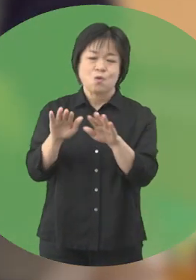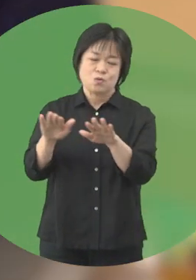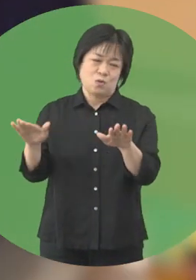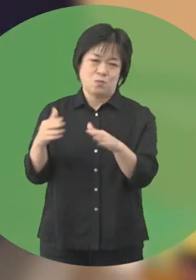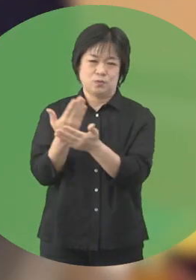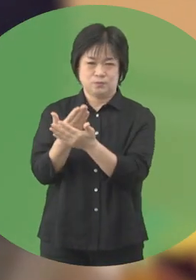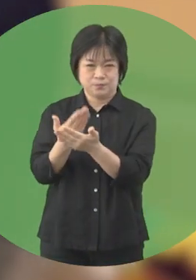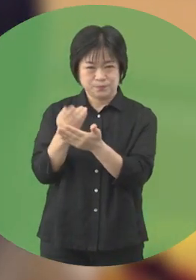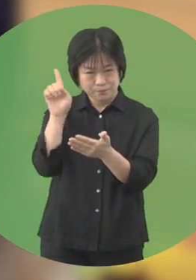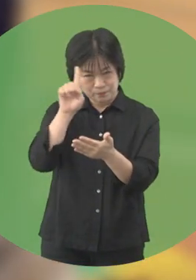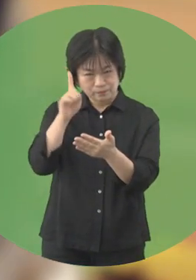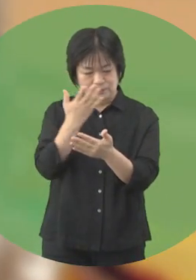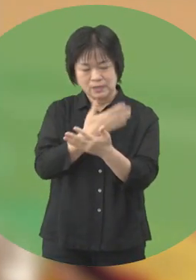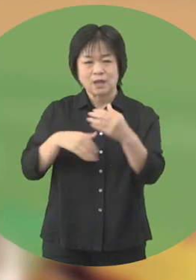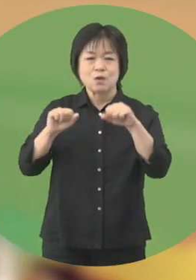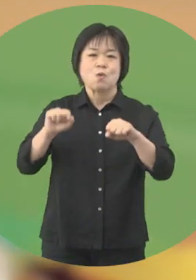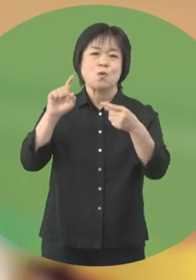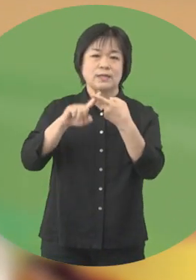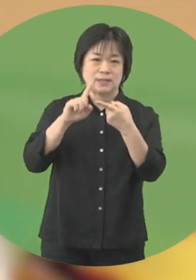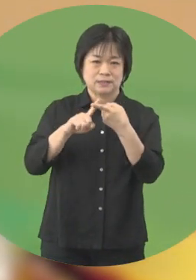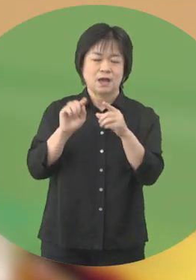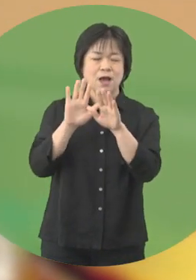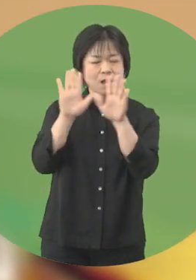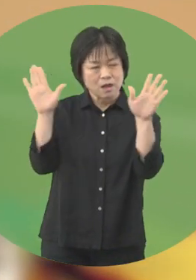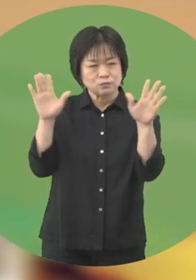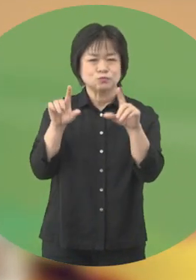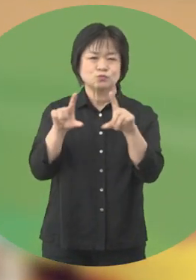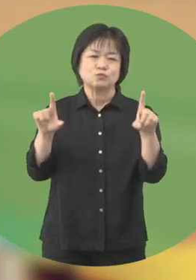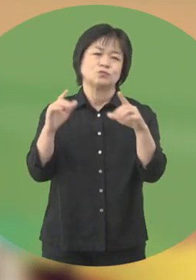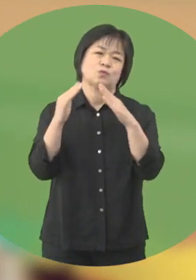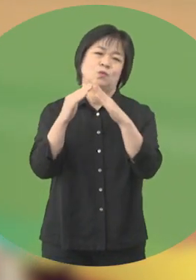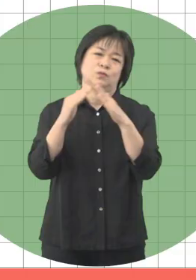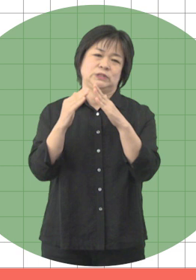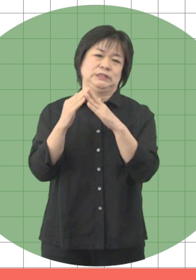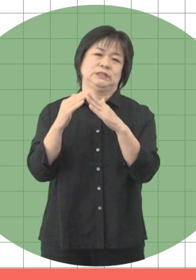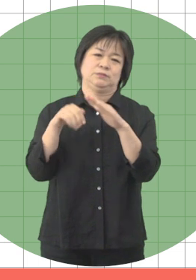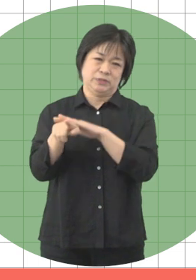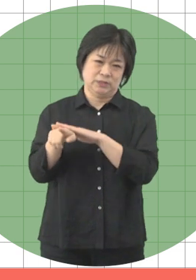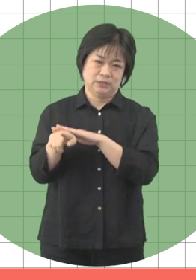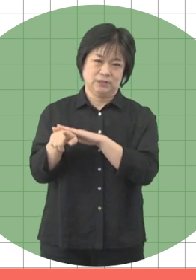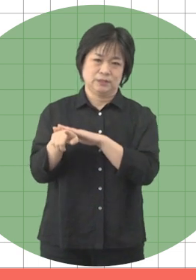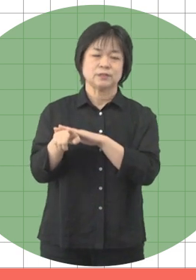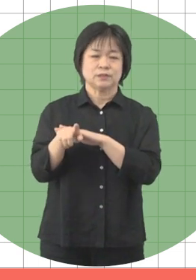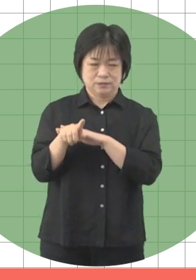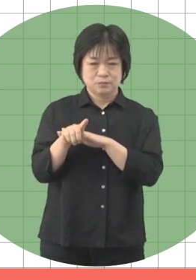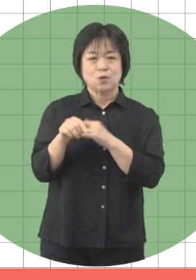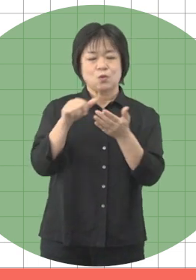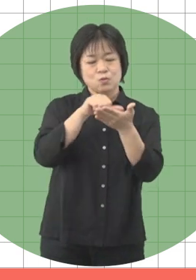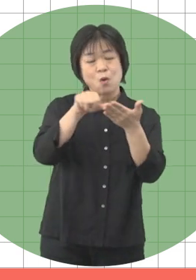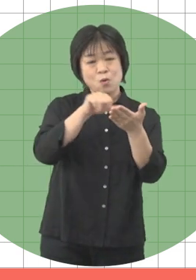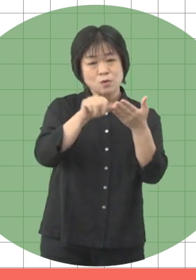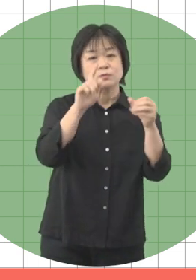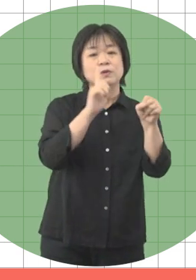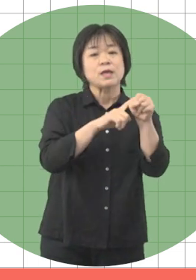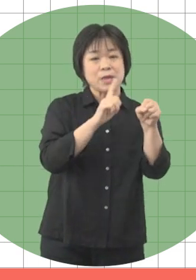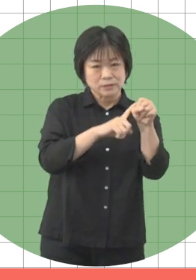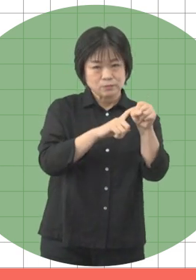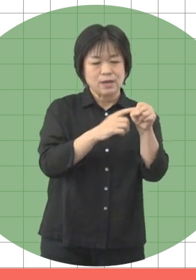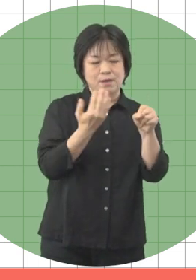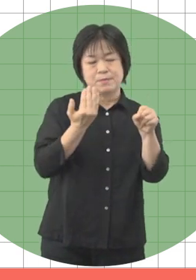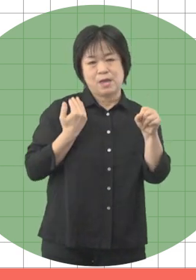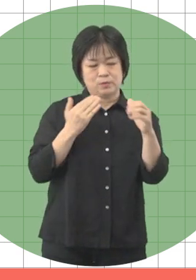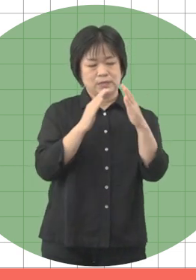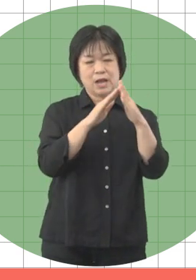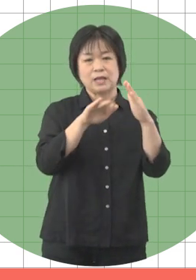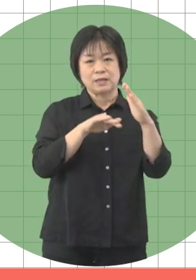のは健康的で明るい普通の家庭なんです。 ただし、里親の登録には事前の家庭